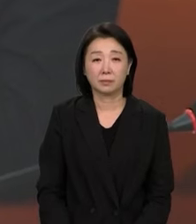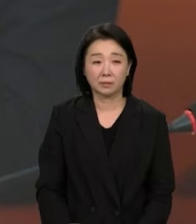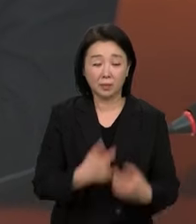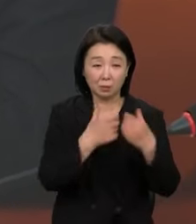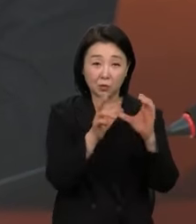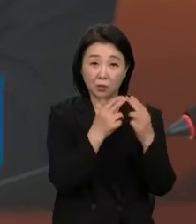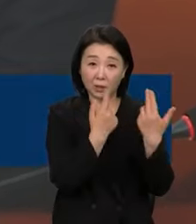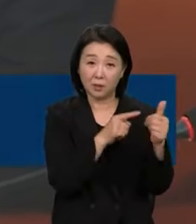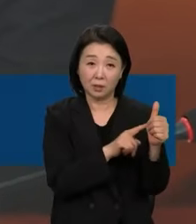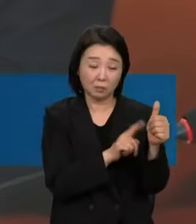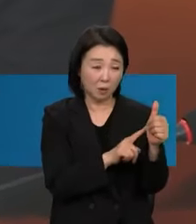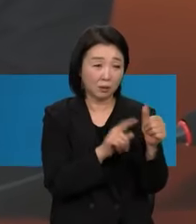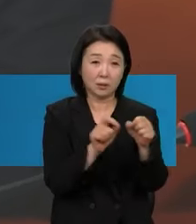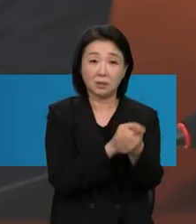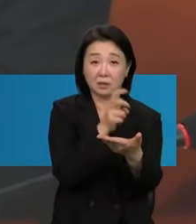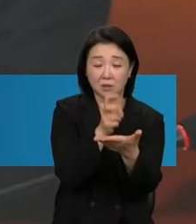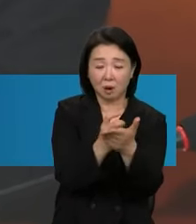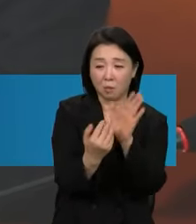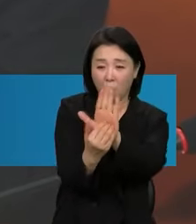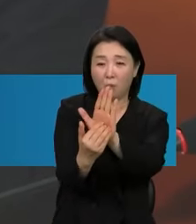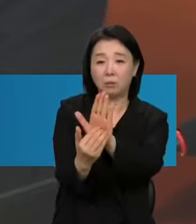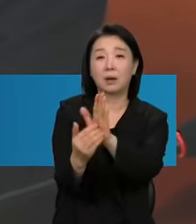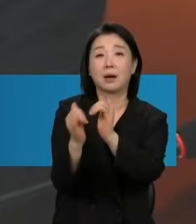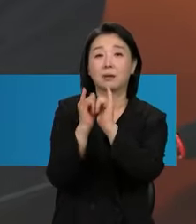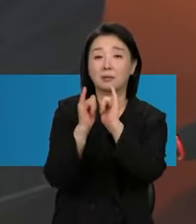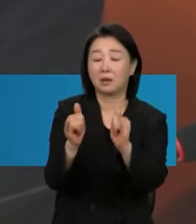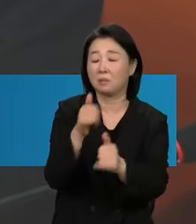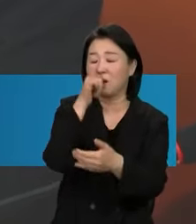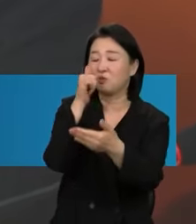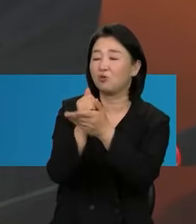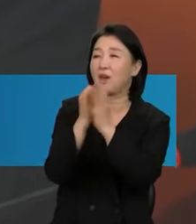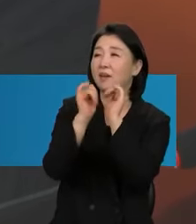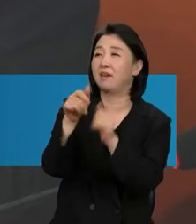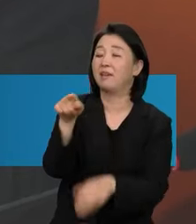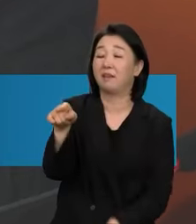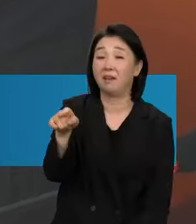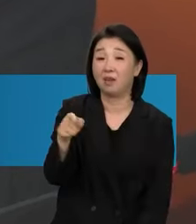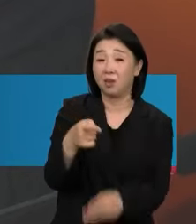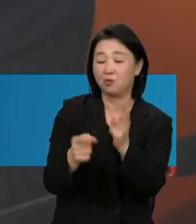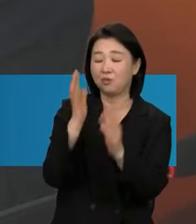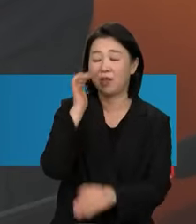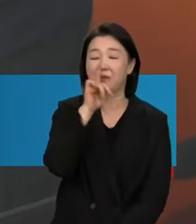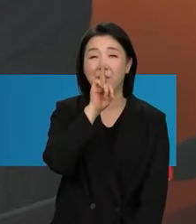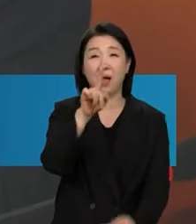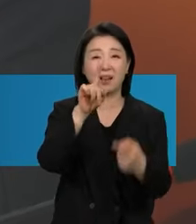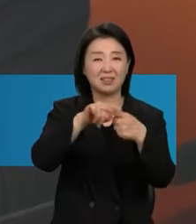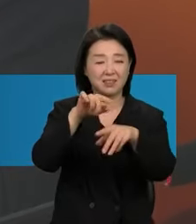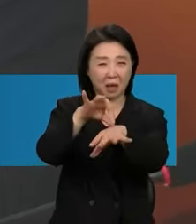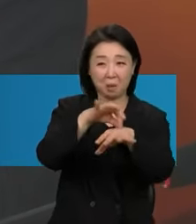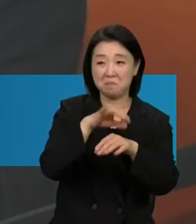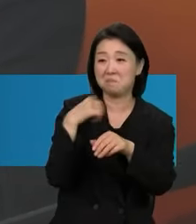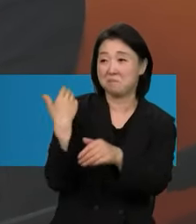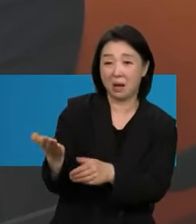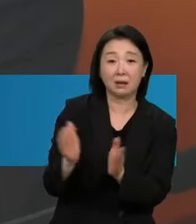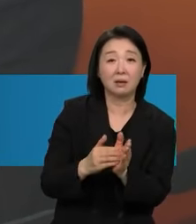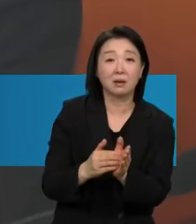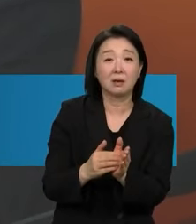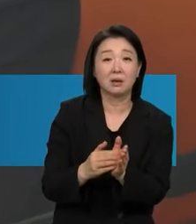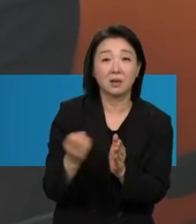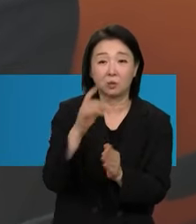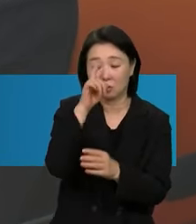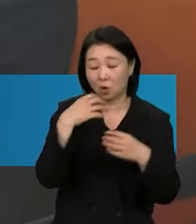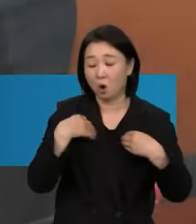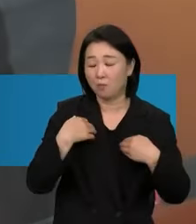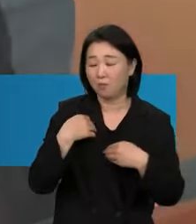민주당 이재명 대표는 특검을 거부하는 자가 범인이라는 과거 윤성열 대통령의 발언을 그대로 되돌려 주며 정부와